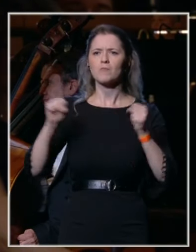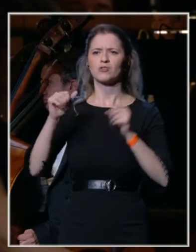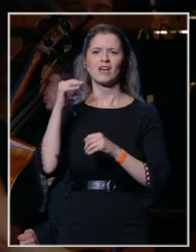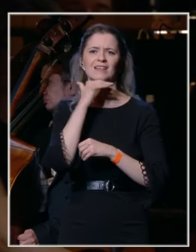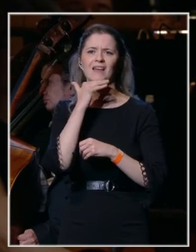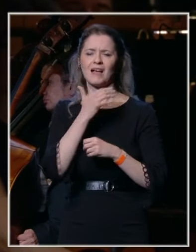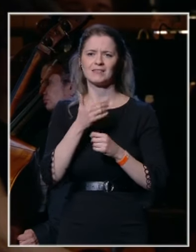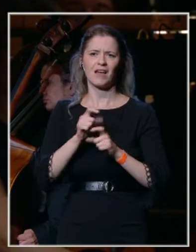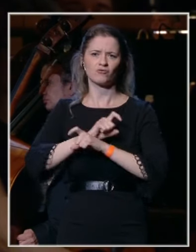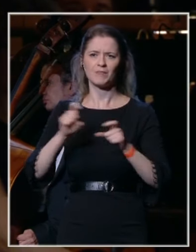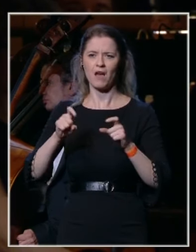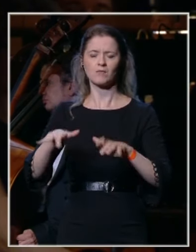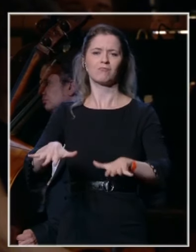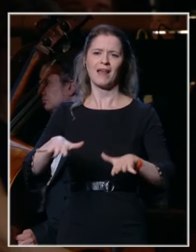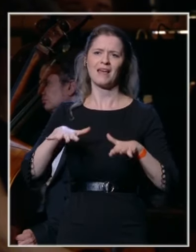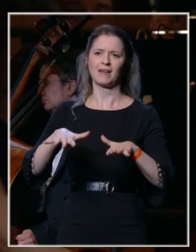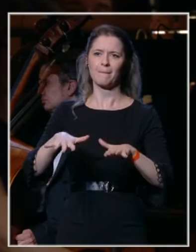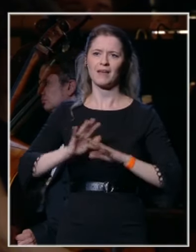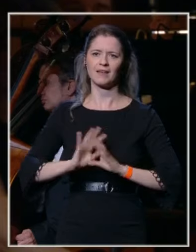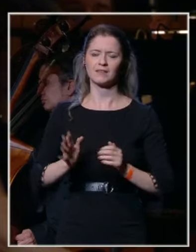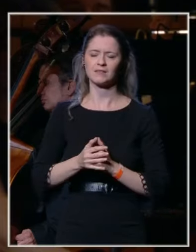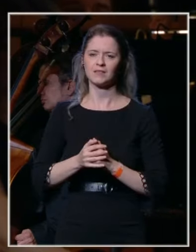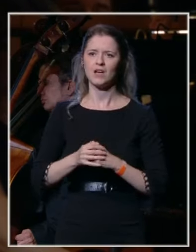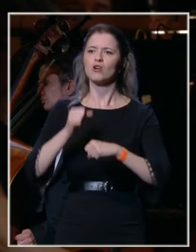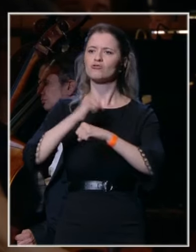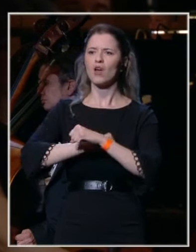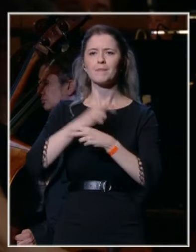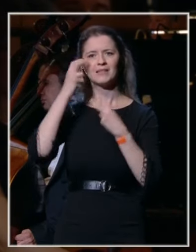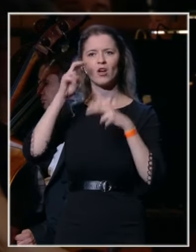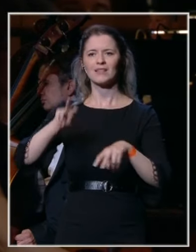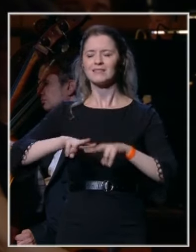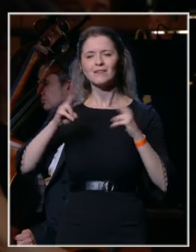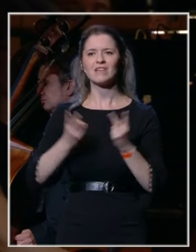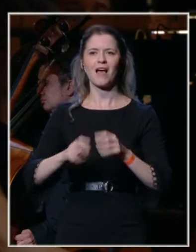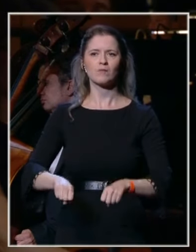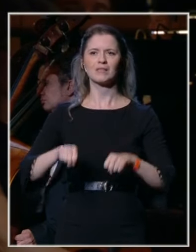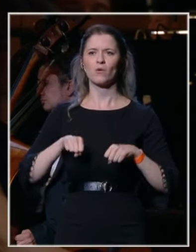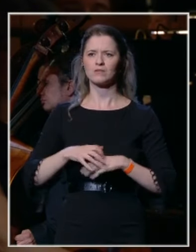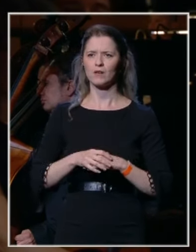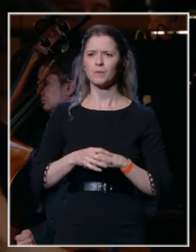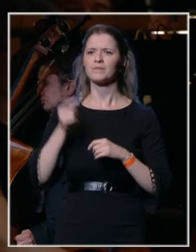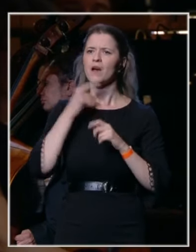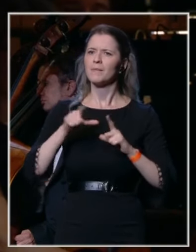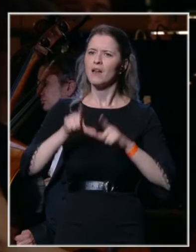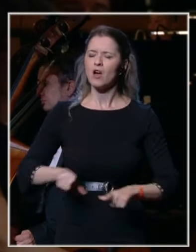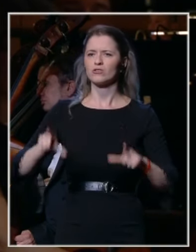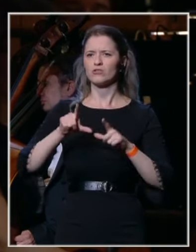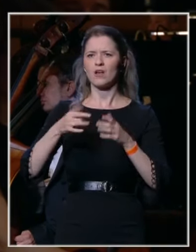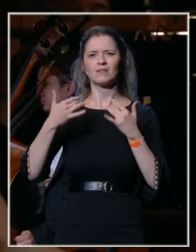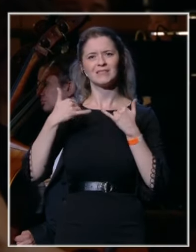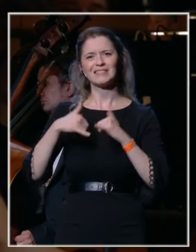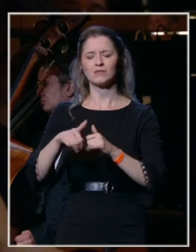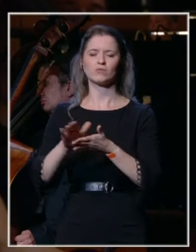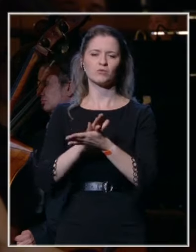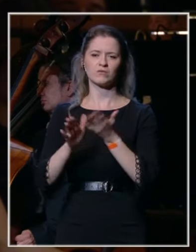kiáltásukba remegett bele a stabilnak hitt világbirodalom, amely lassacskán megindult a pusztulás